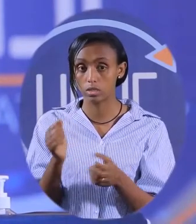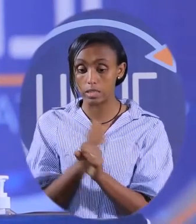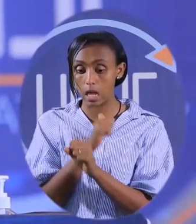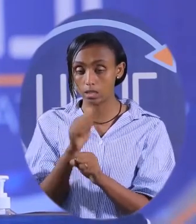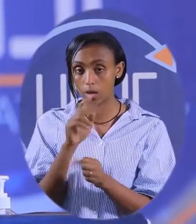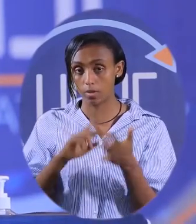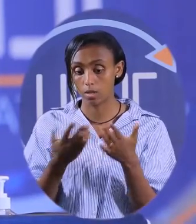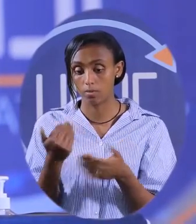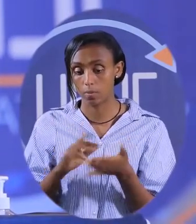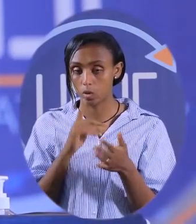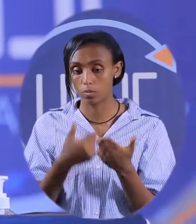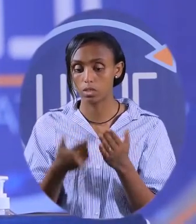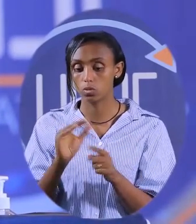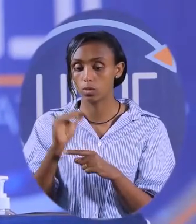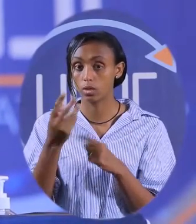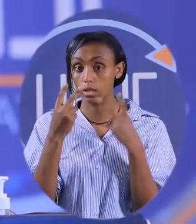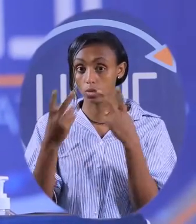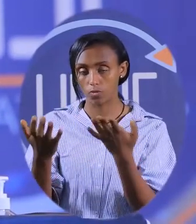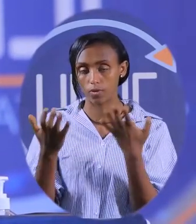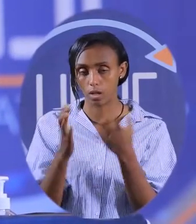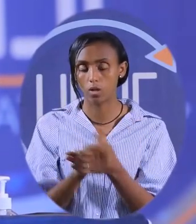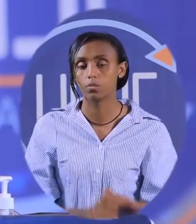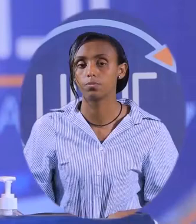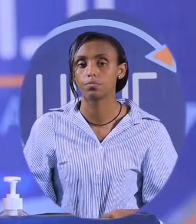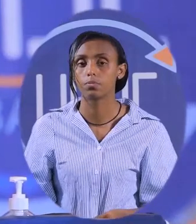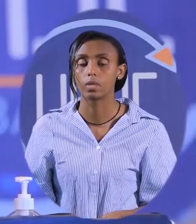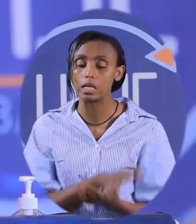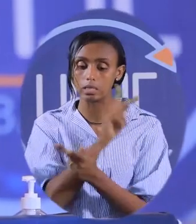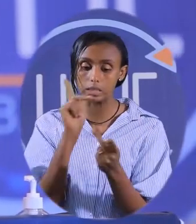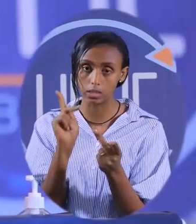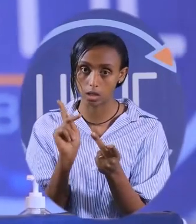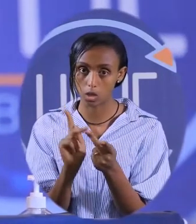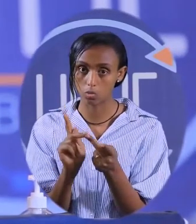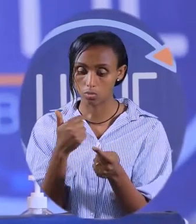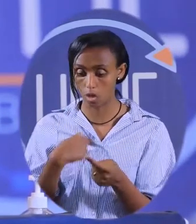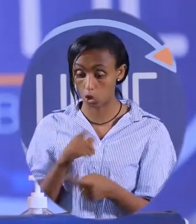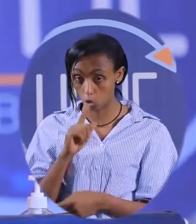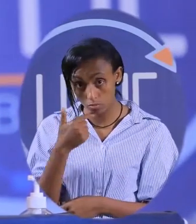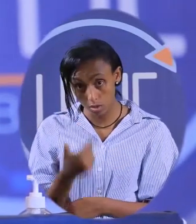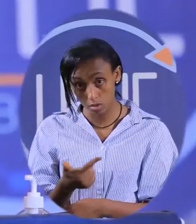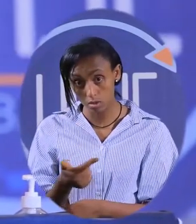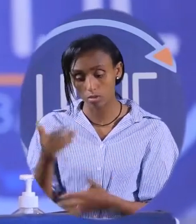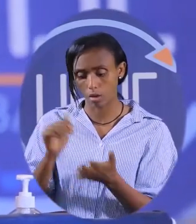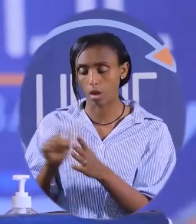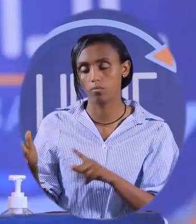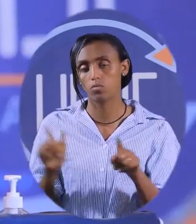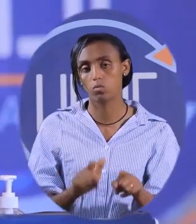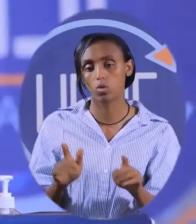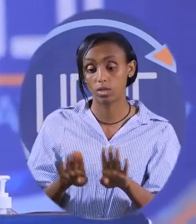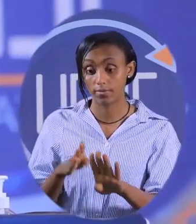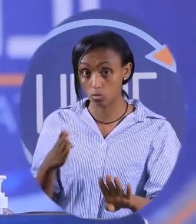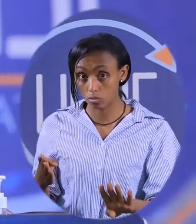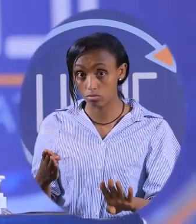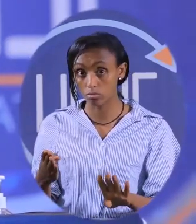ነው። በዛ አይን እንድታዩልኝ ይፈልጋለሁ። ስኬቱን የኔ ነው የሚል እንደገና ደግሞ